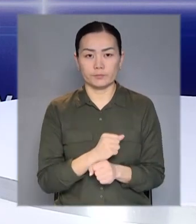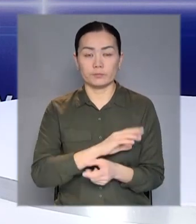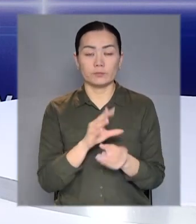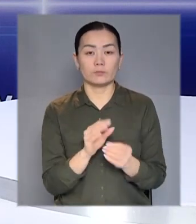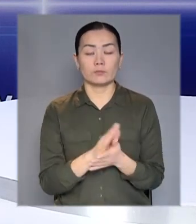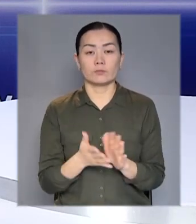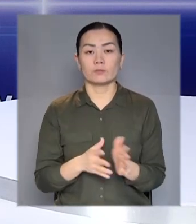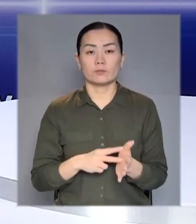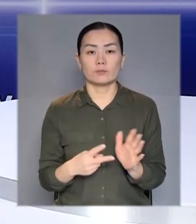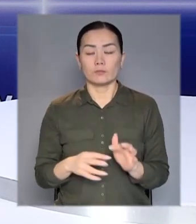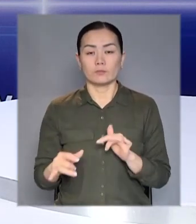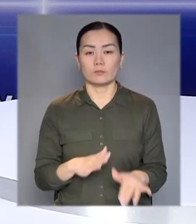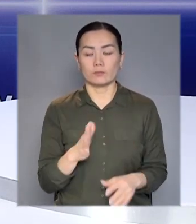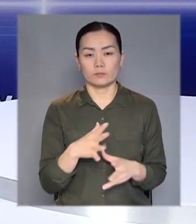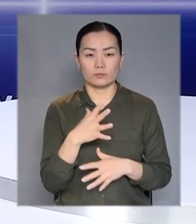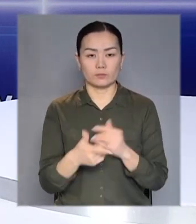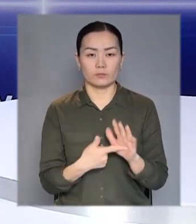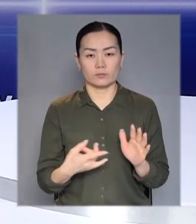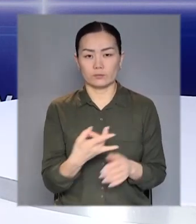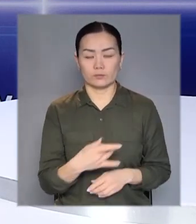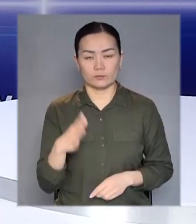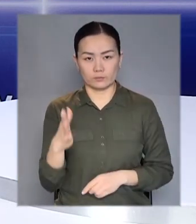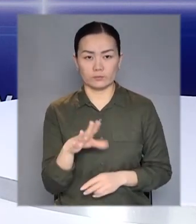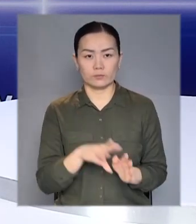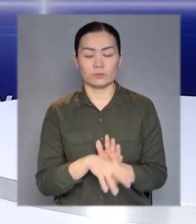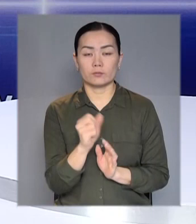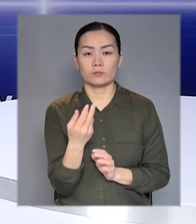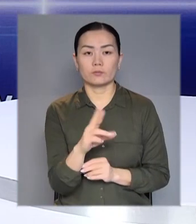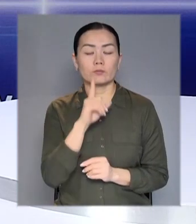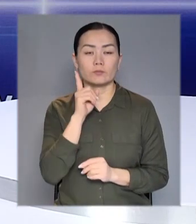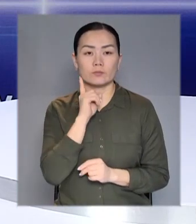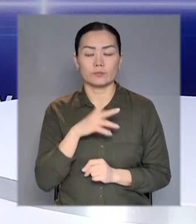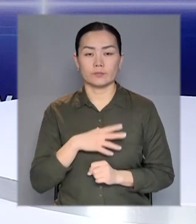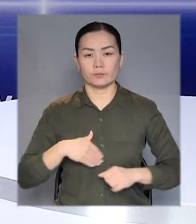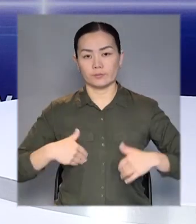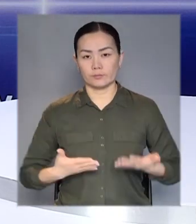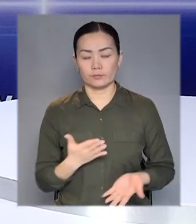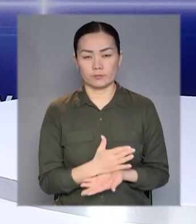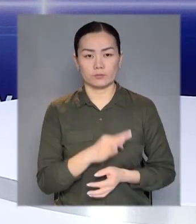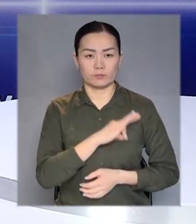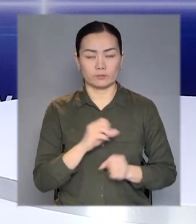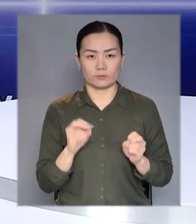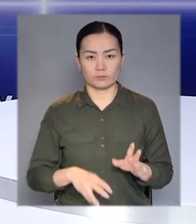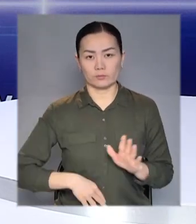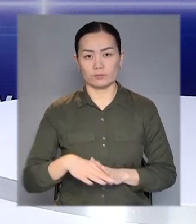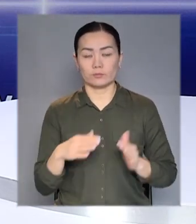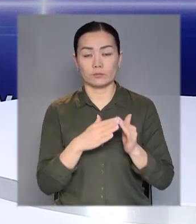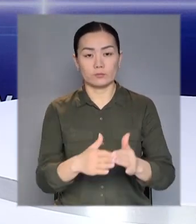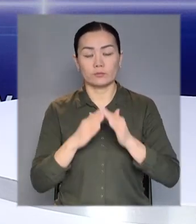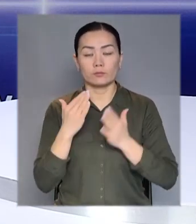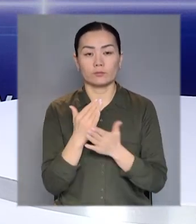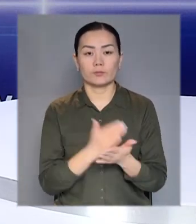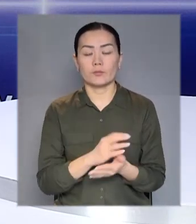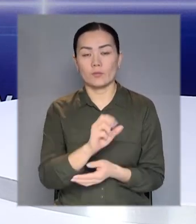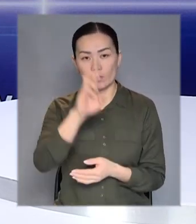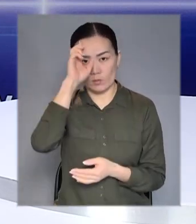целом мероприятие планируется провести в 7 районах области. В ходе акции молодежь проконсультировали о возможностях получения жилья,